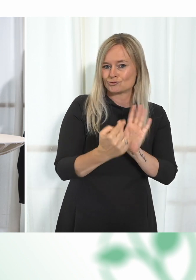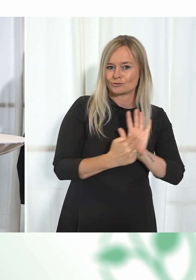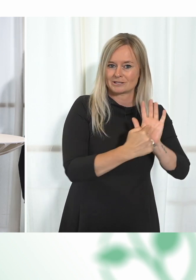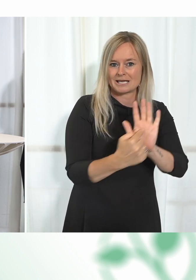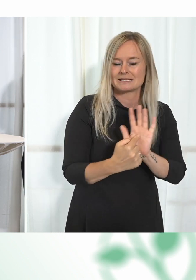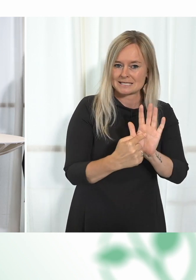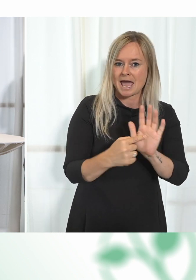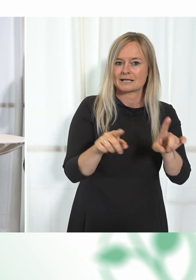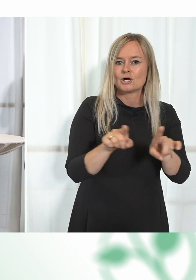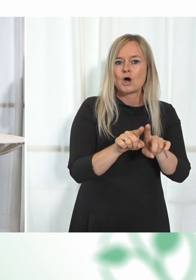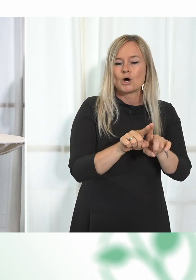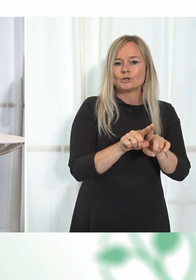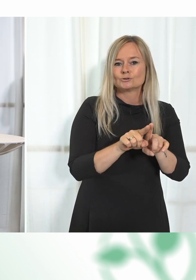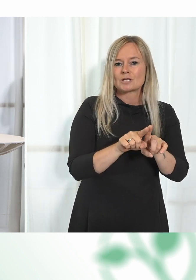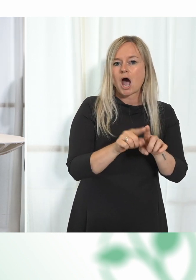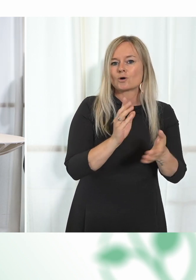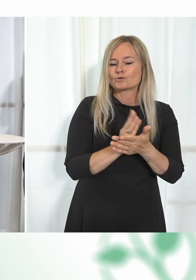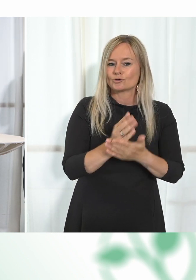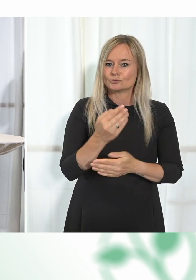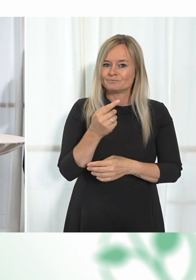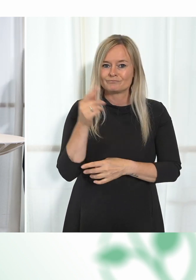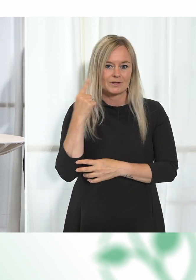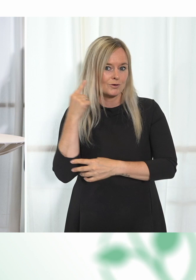Impulsen bisher gehört. Vielen, vielen Dank für den